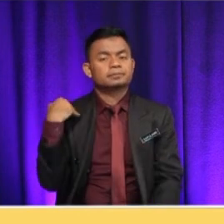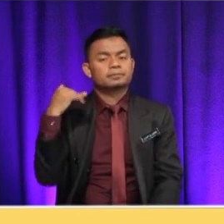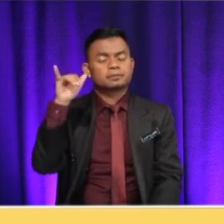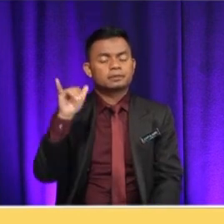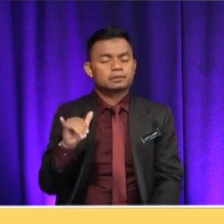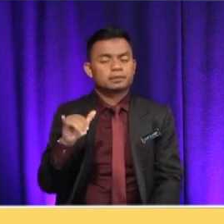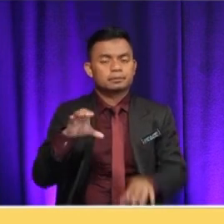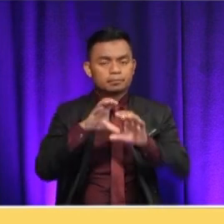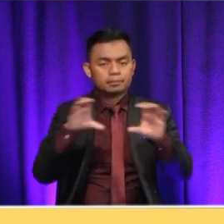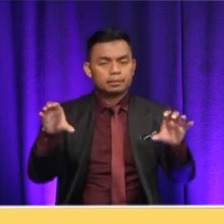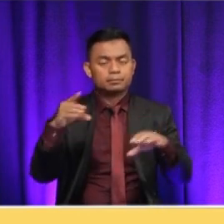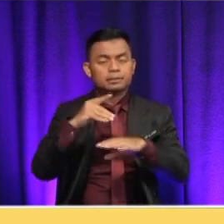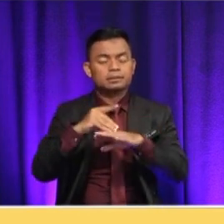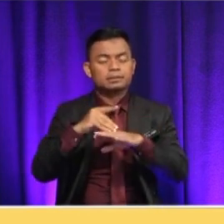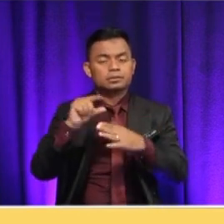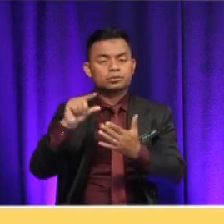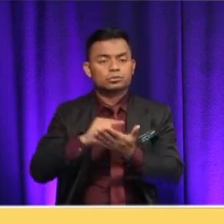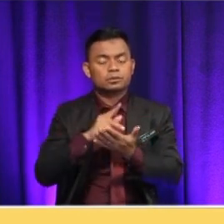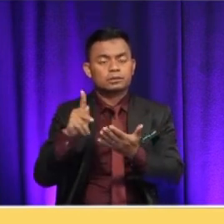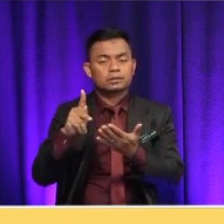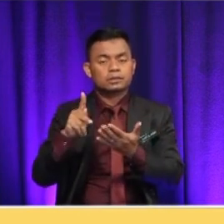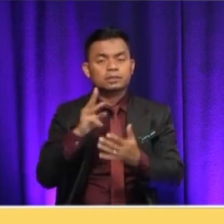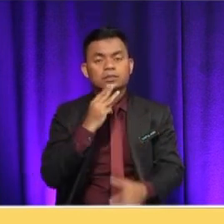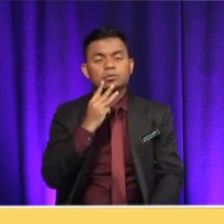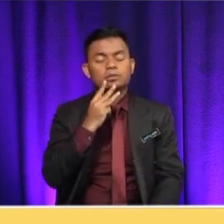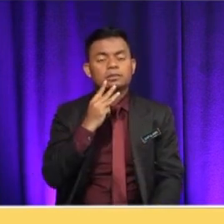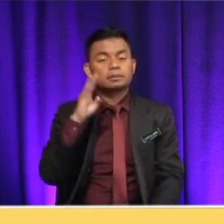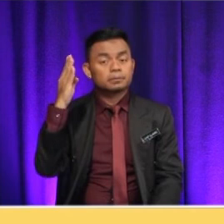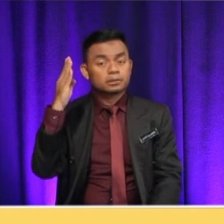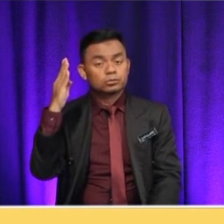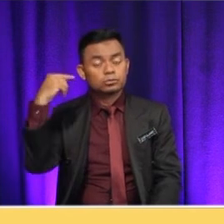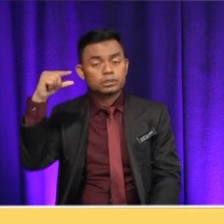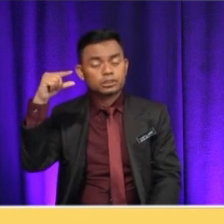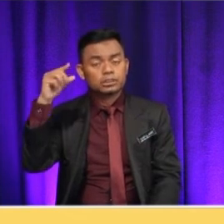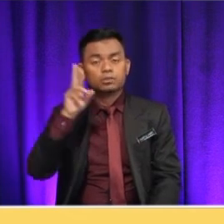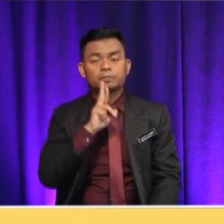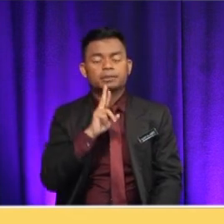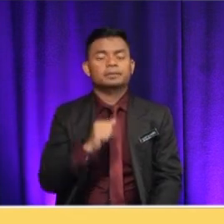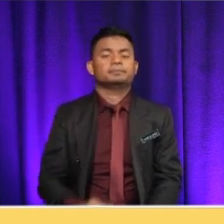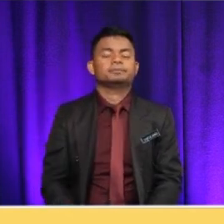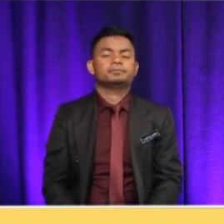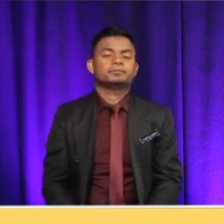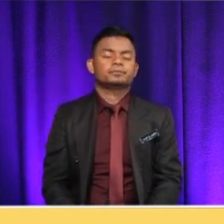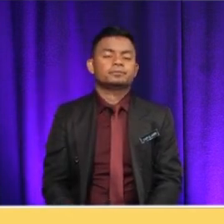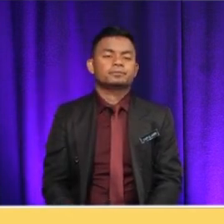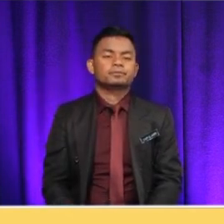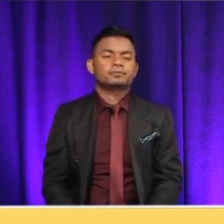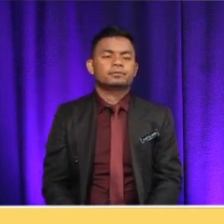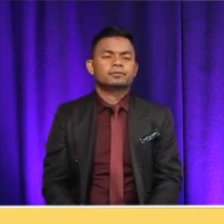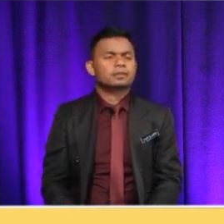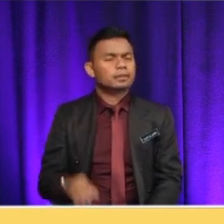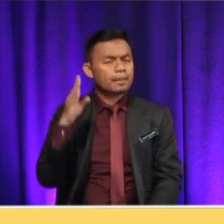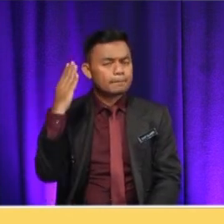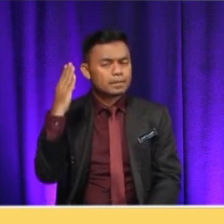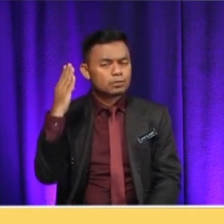yang digunakan warna biru, ada warna hijau, ada juga warna merah. Okey, so yang warna biru tu apakah